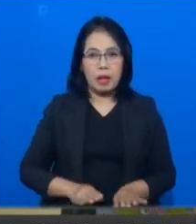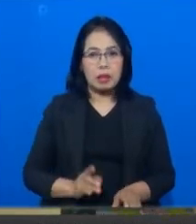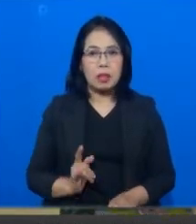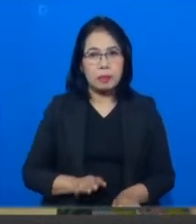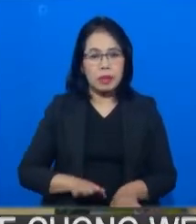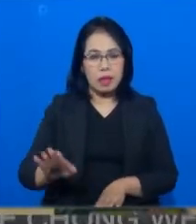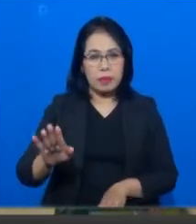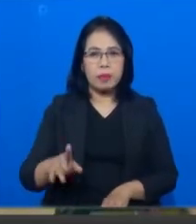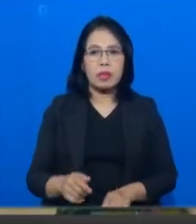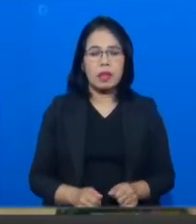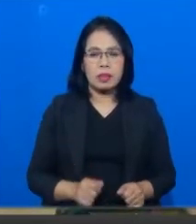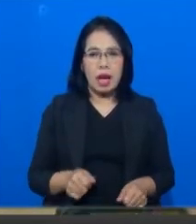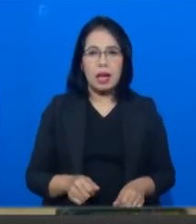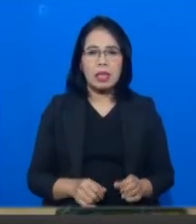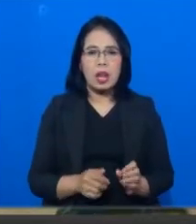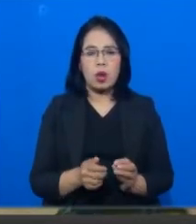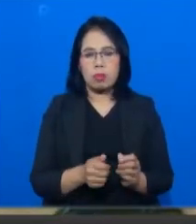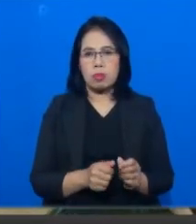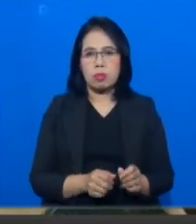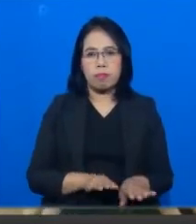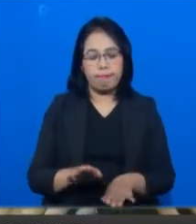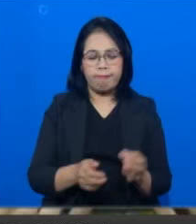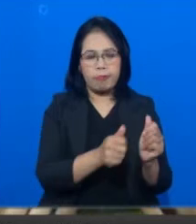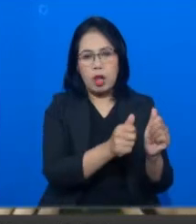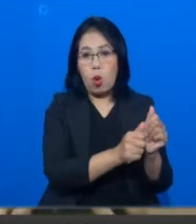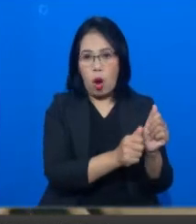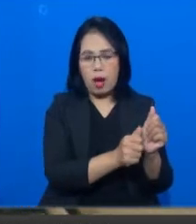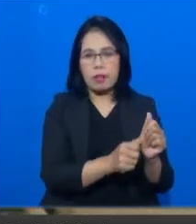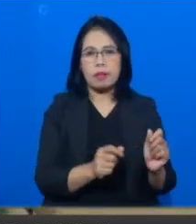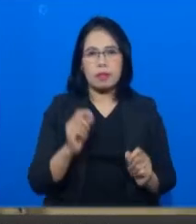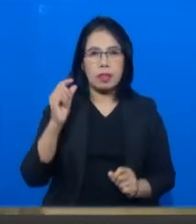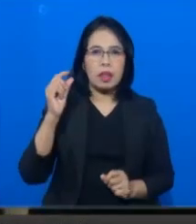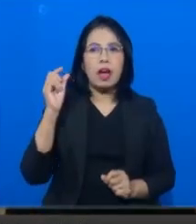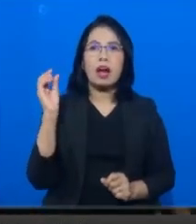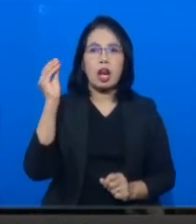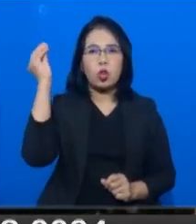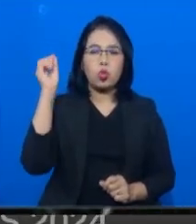Partai Golkar sesuai bidang masing-masing sambil menunggu penunjukan PLT Ketum